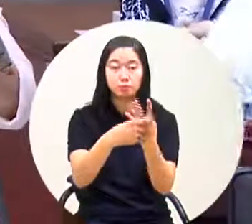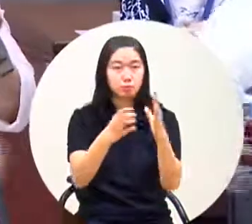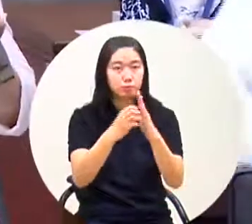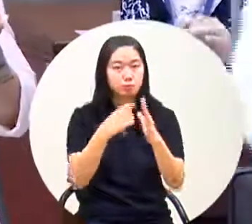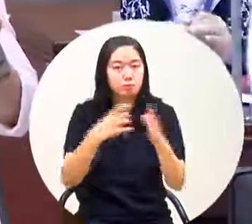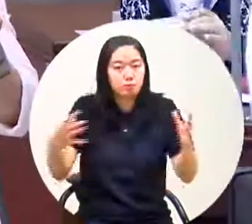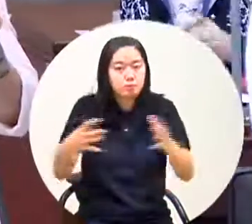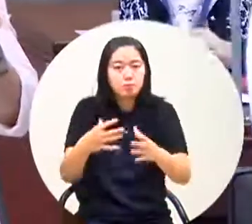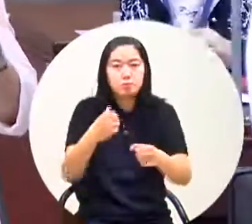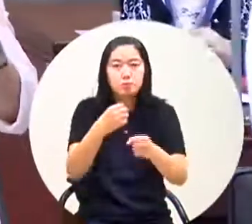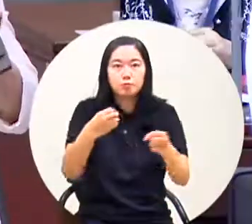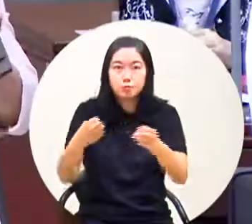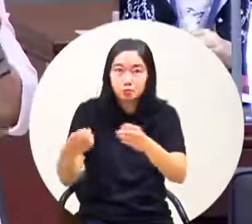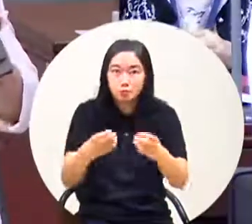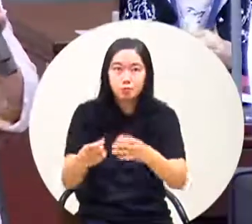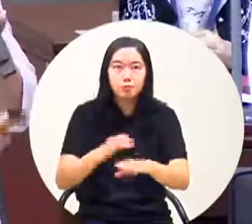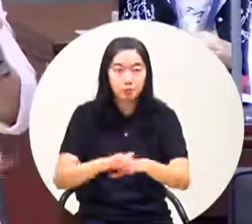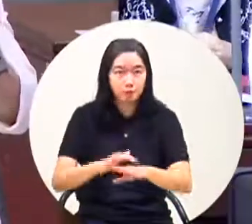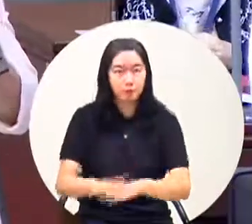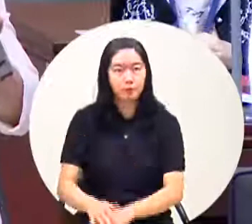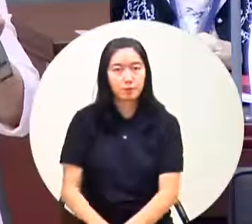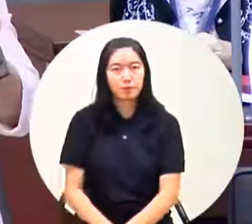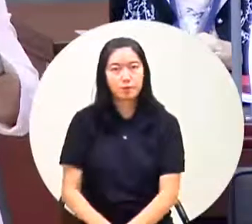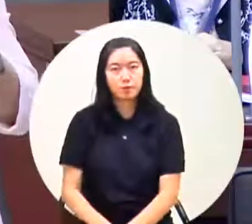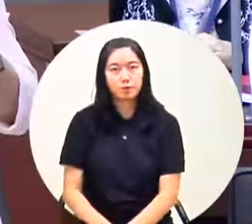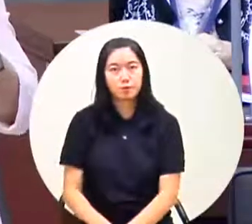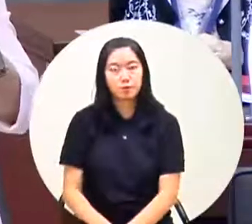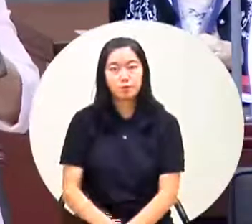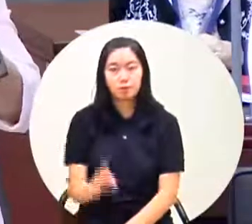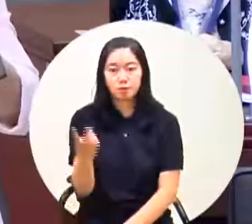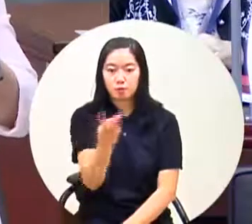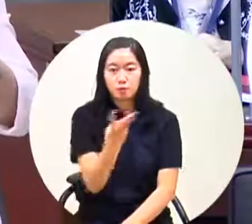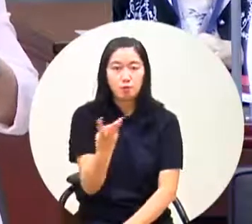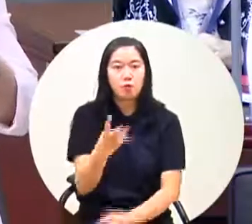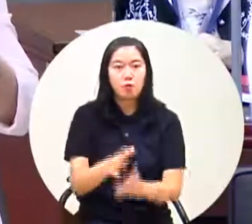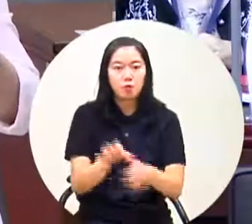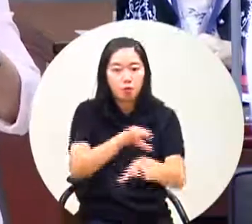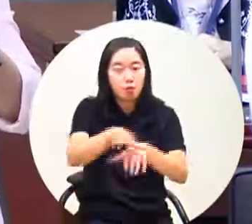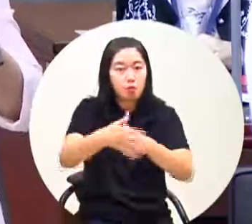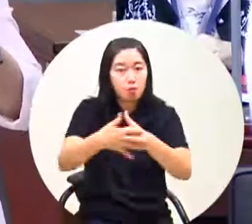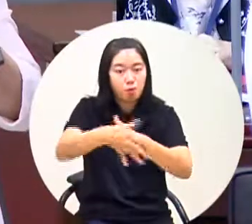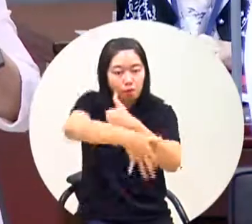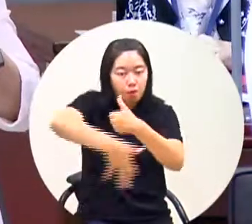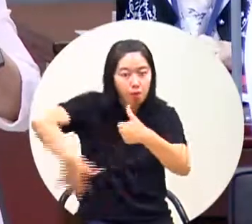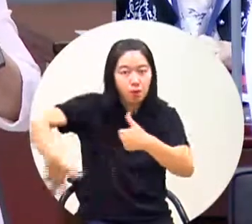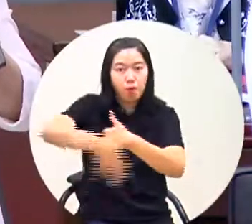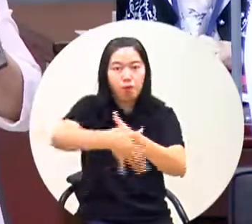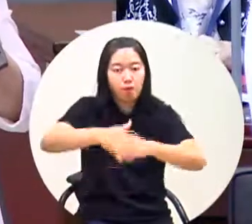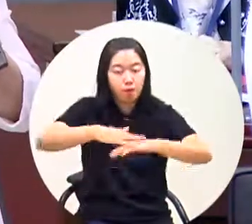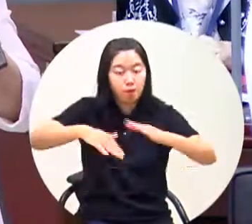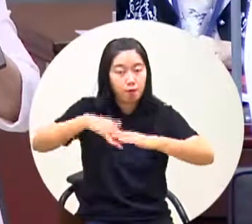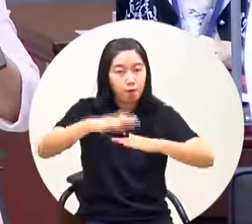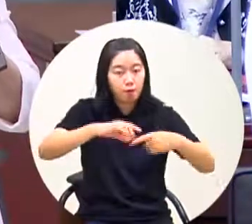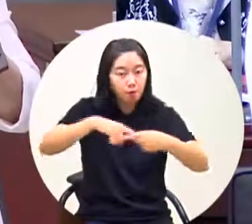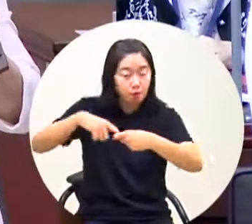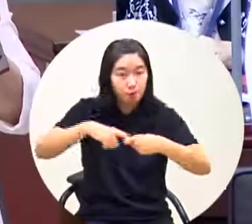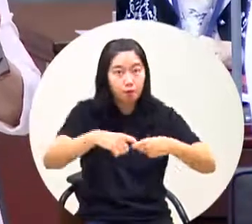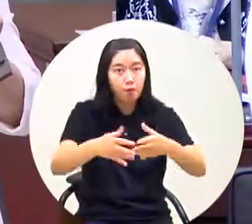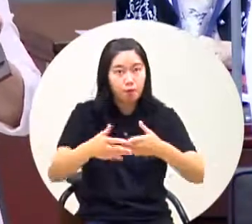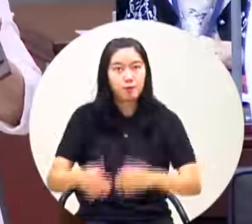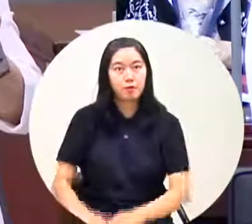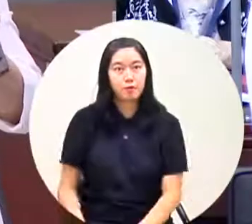横向联系。我以往跟我那卫生局还是农业局这样横向联系好些，忙哦，互